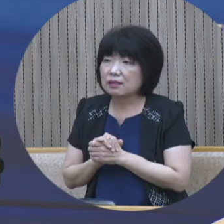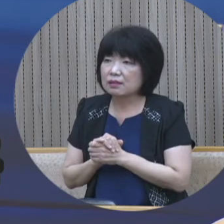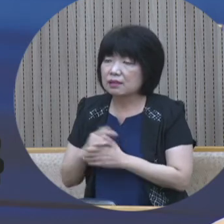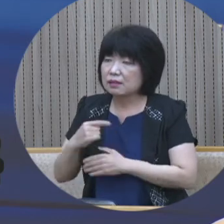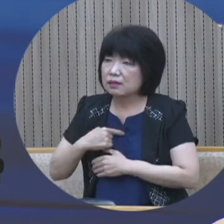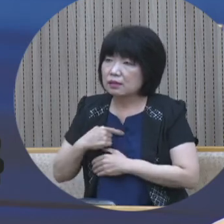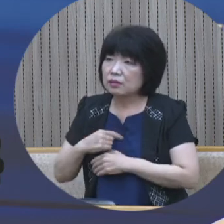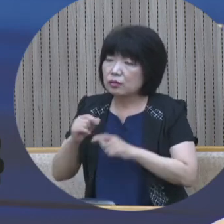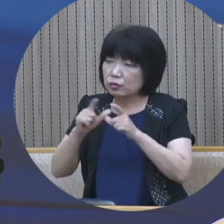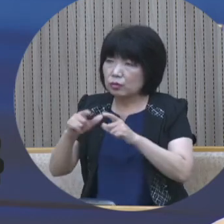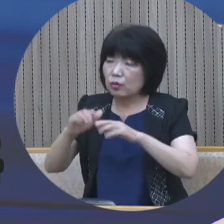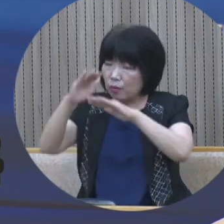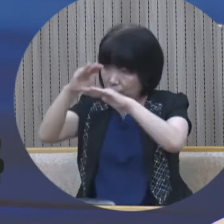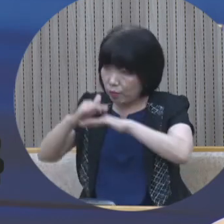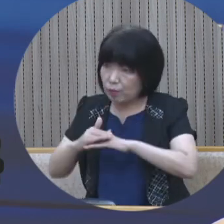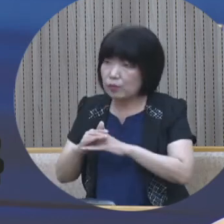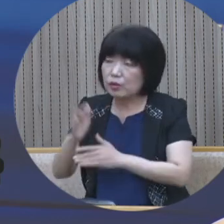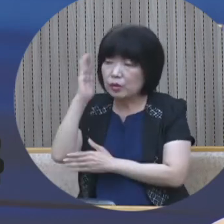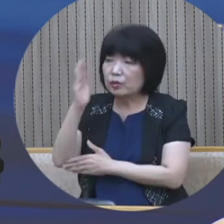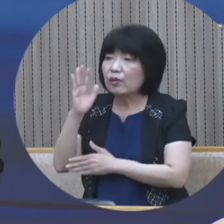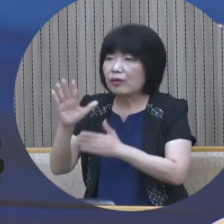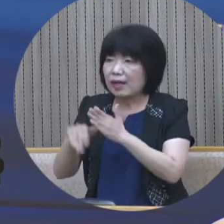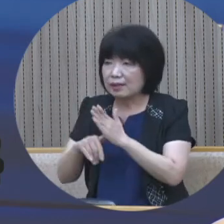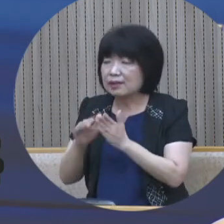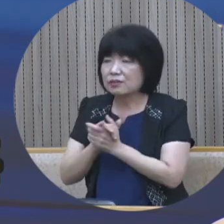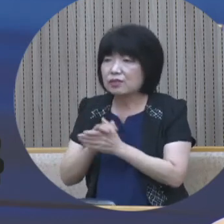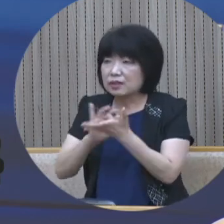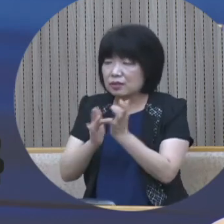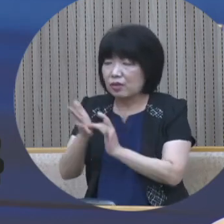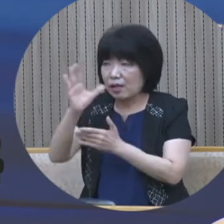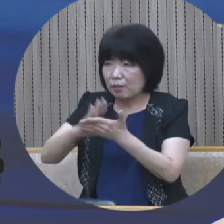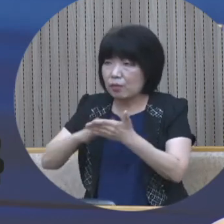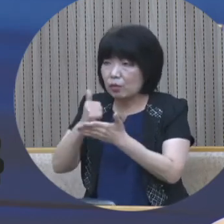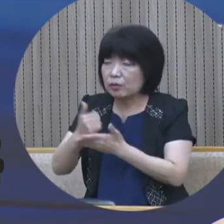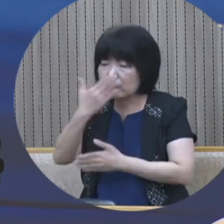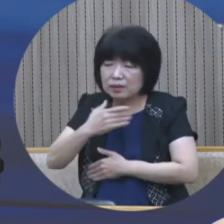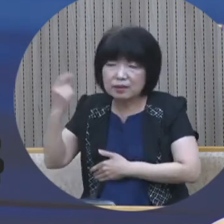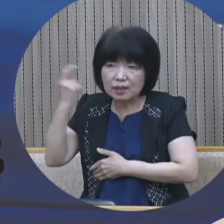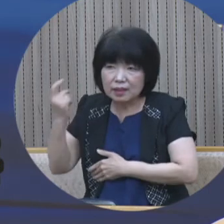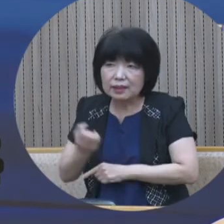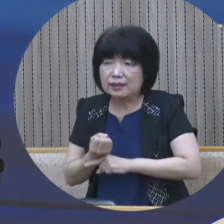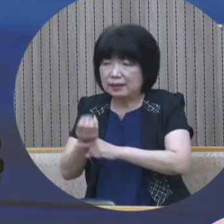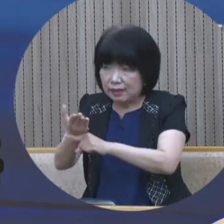저는 주로 오늘 본문의 말씀을 설교할 때 예수 그리스도의